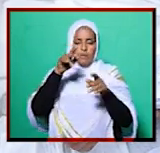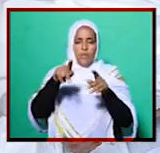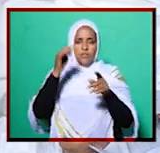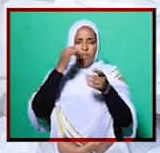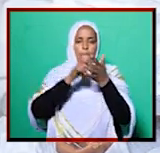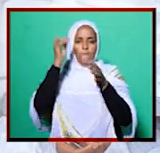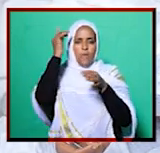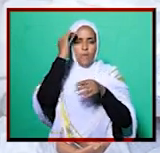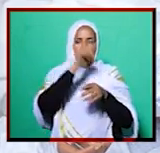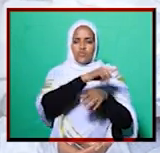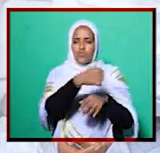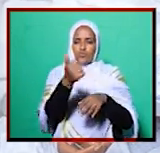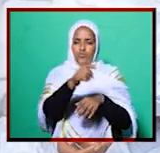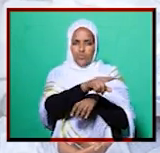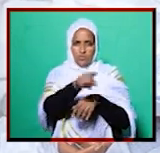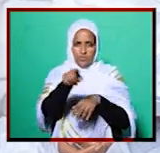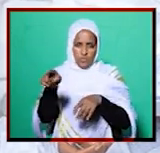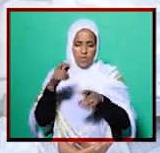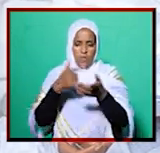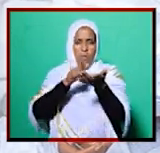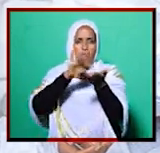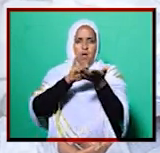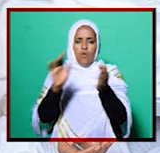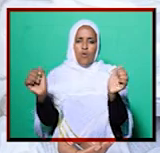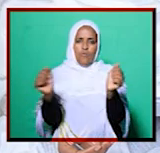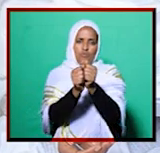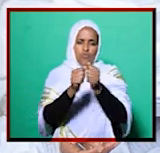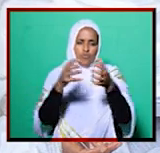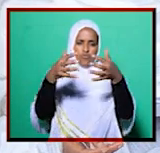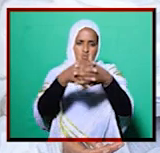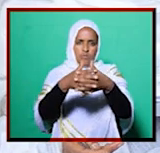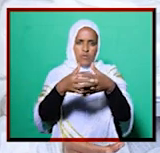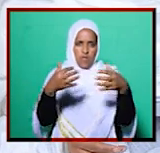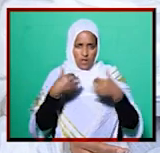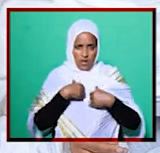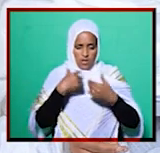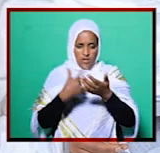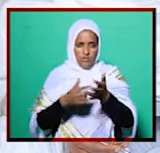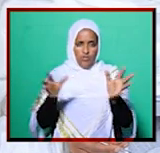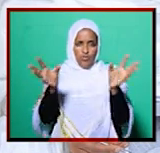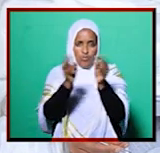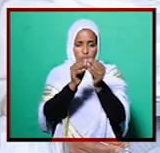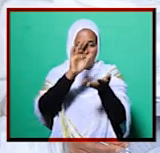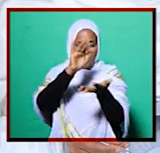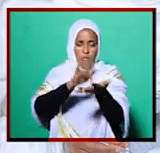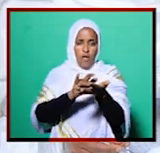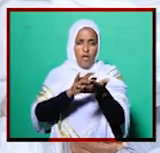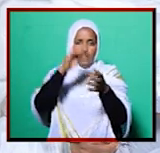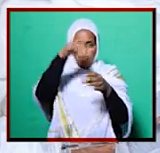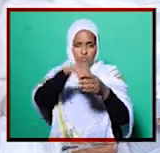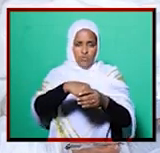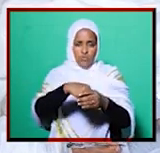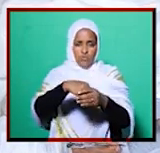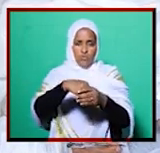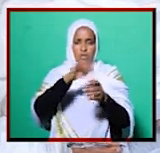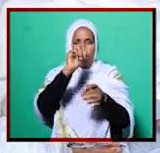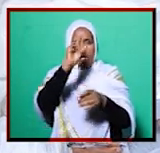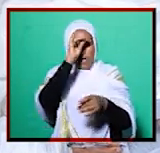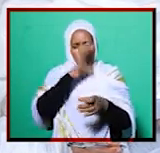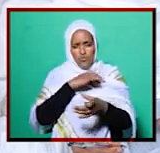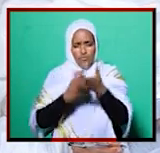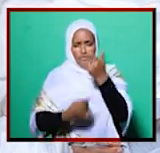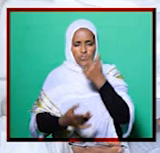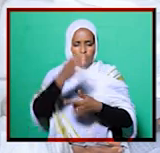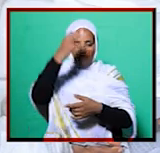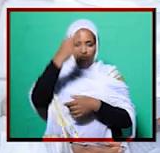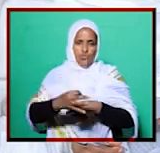ደግሞ ጳጳሳት ናቸው። በእነዚህ መካከል አብሮነት አለ፣ ህብረት አለ። ከእነዚህ ጉባኤያት መካከል